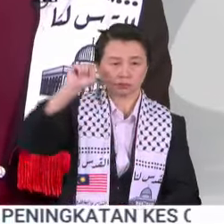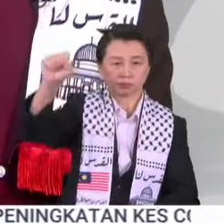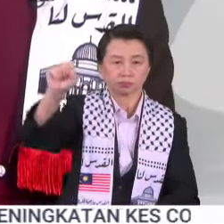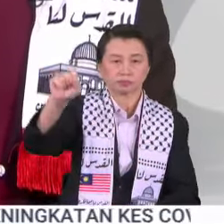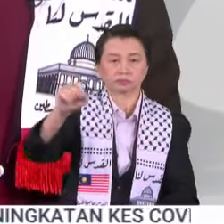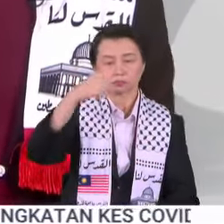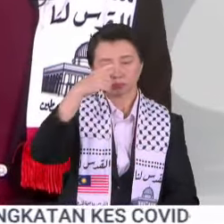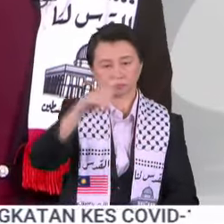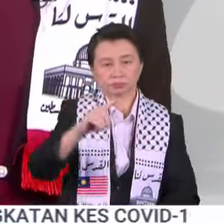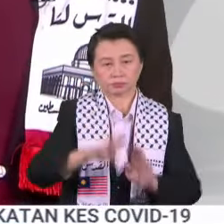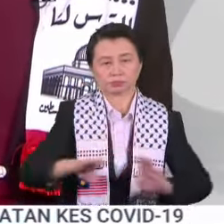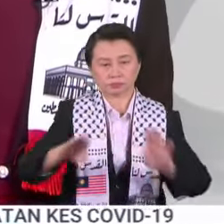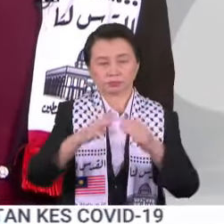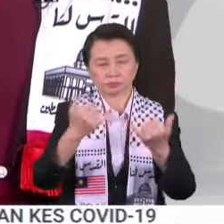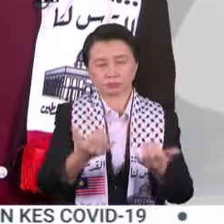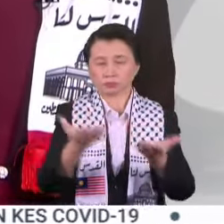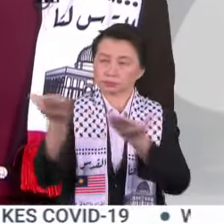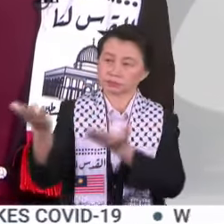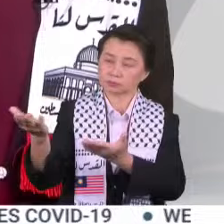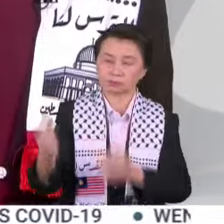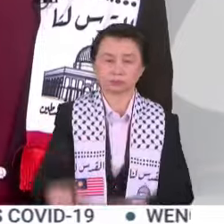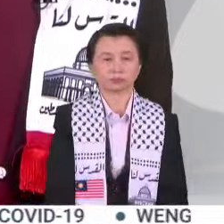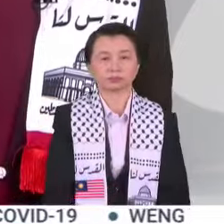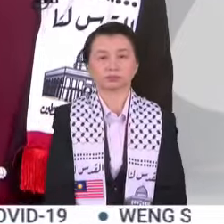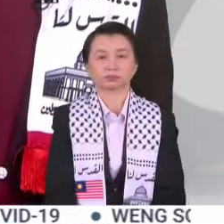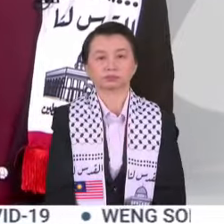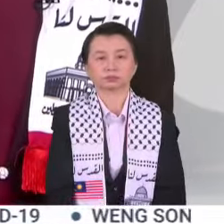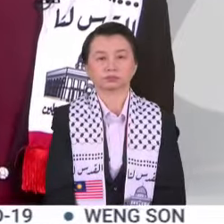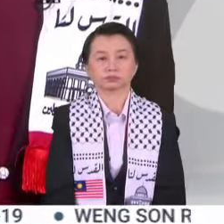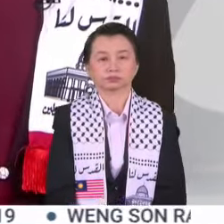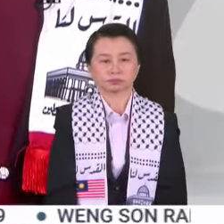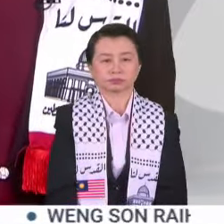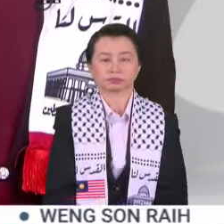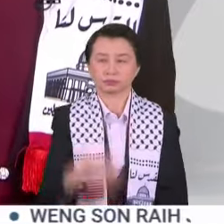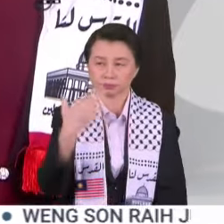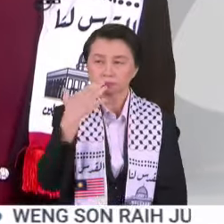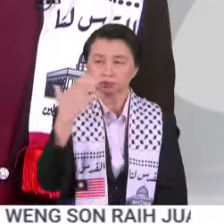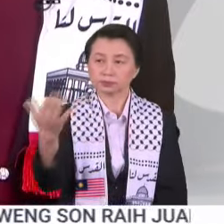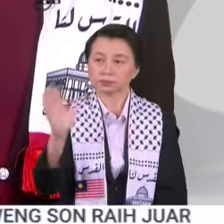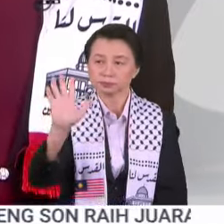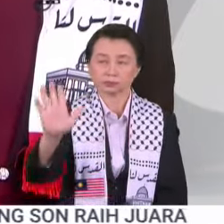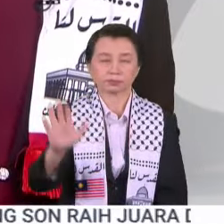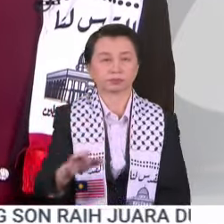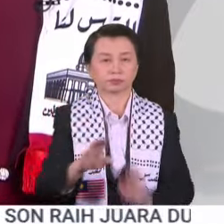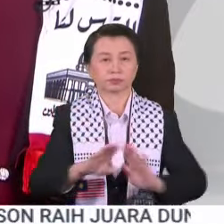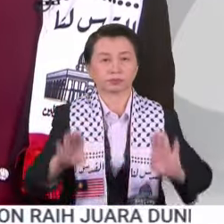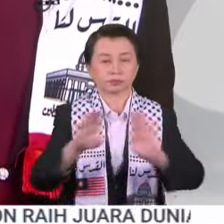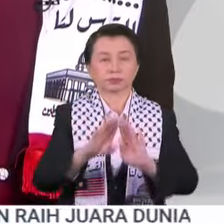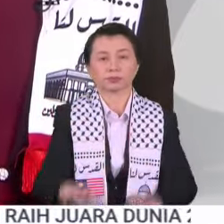Nurul untuk berita seterusnya. Silakan Nurul. Vanessa Mering, terima kasih atas perincian itu.